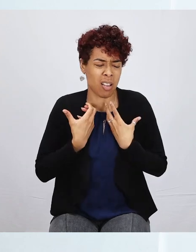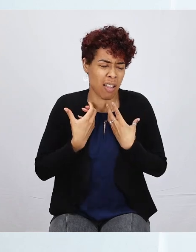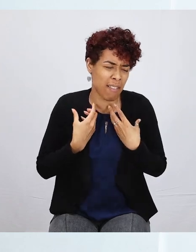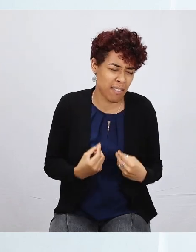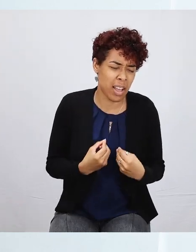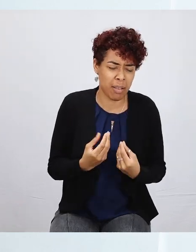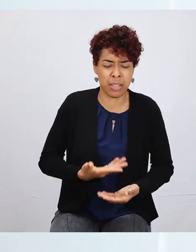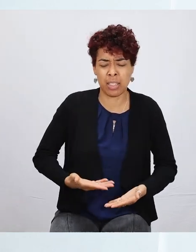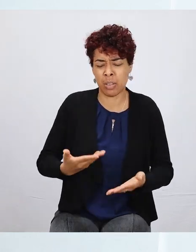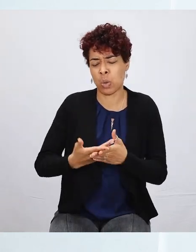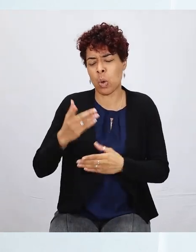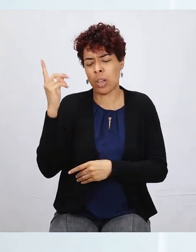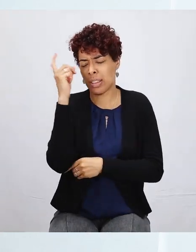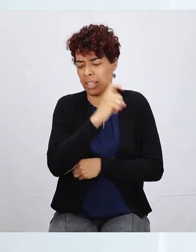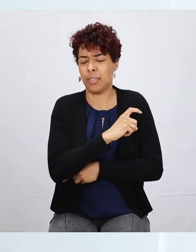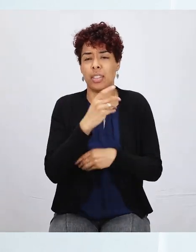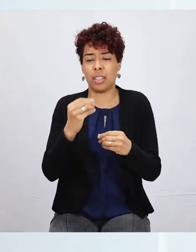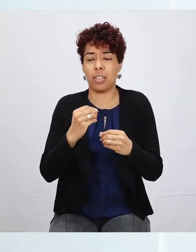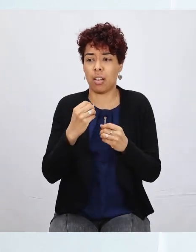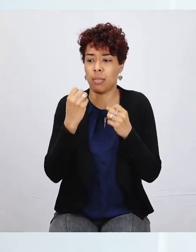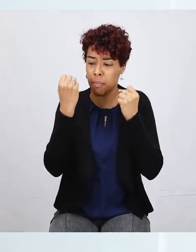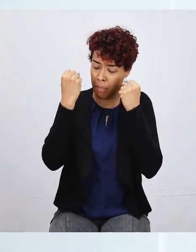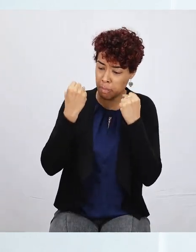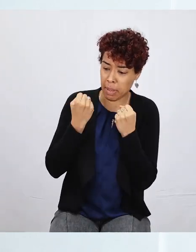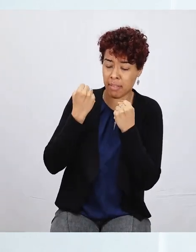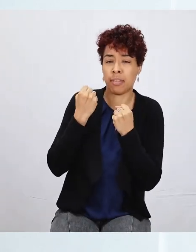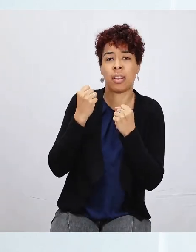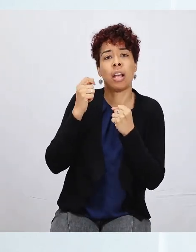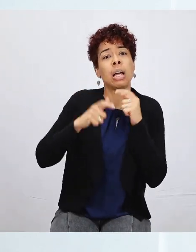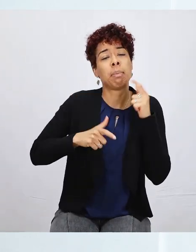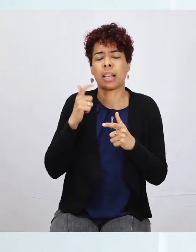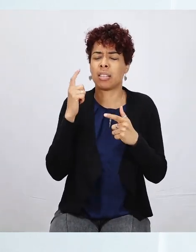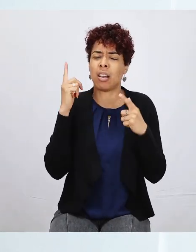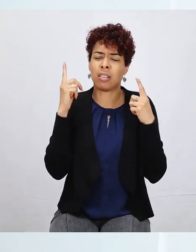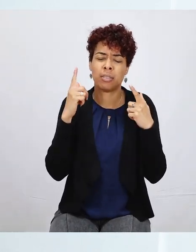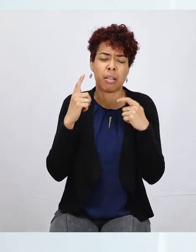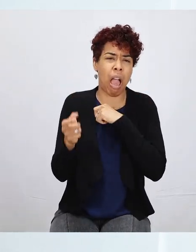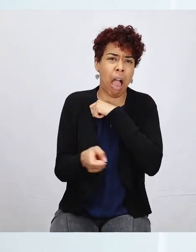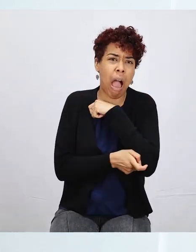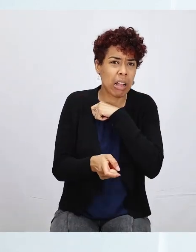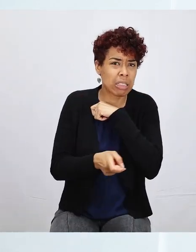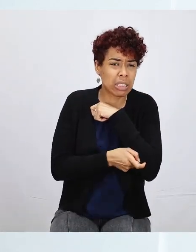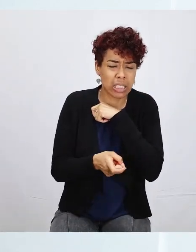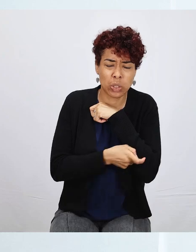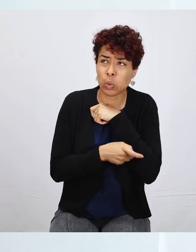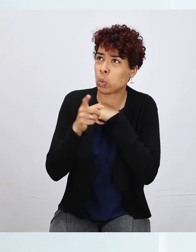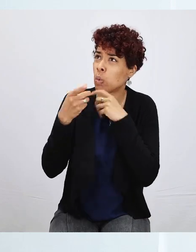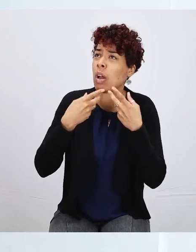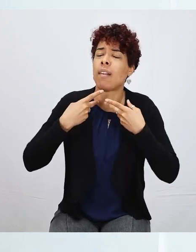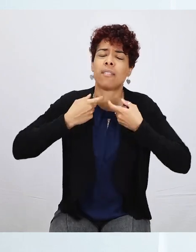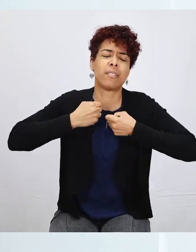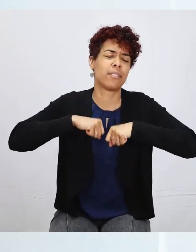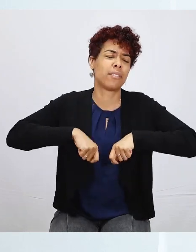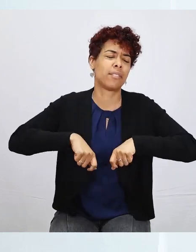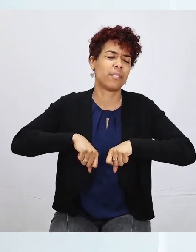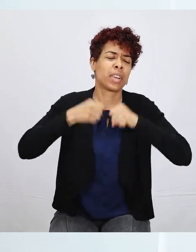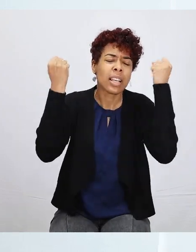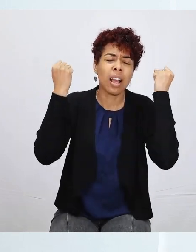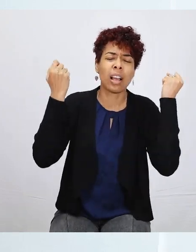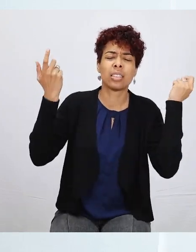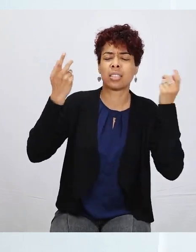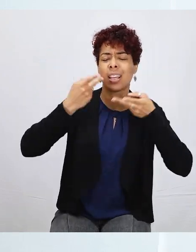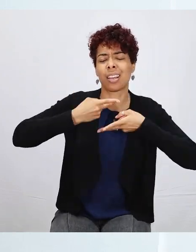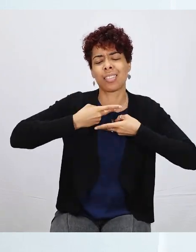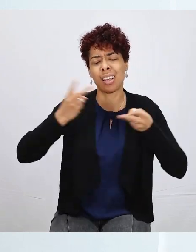périodes difficiles soient fortifiés, soient renouvelés. Que ceux qui se débattent peut-être avec des addictions puissent déclarer, Seigneur, ta victoire dans leur vie encore